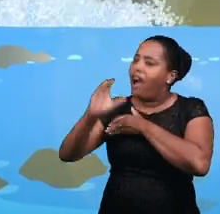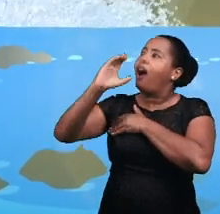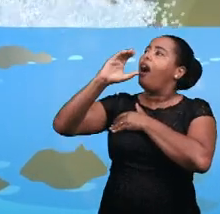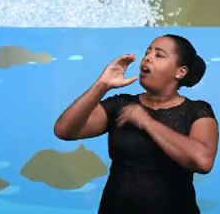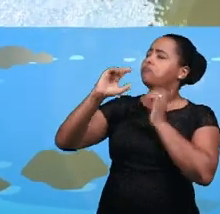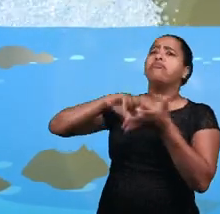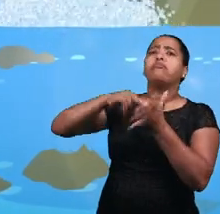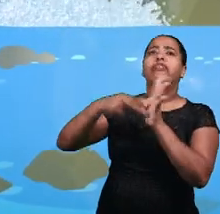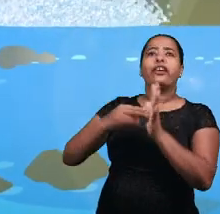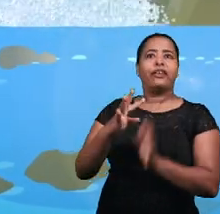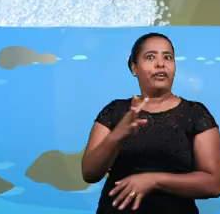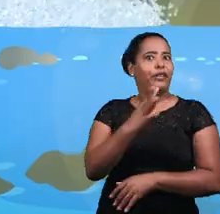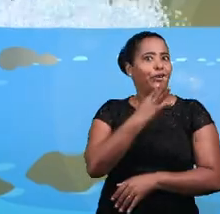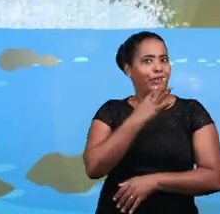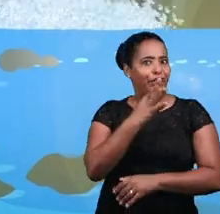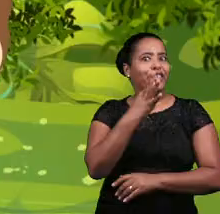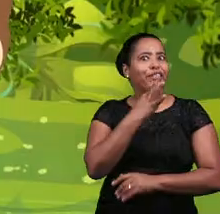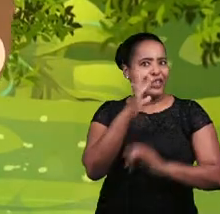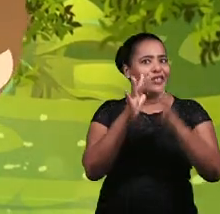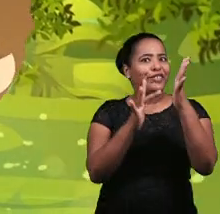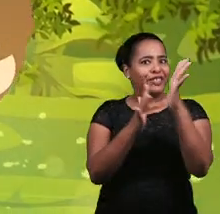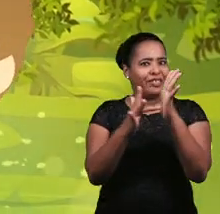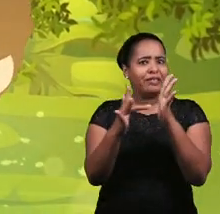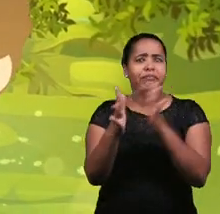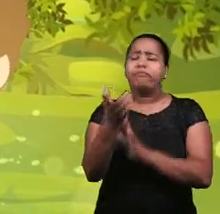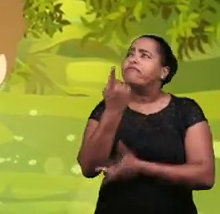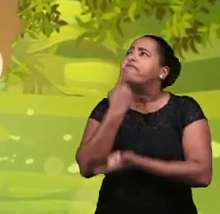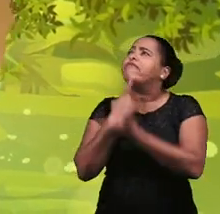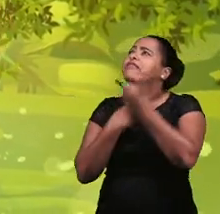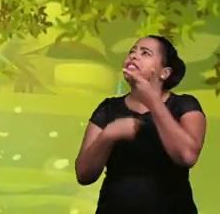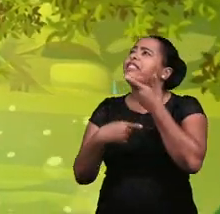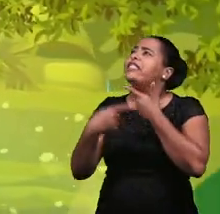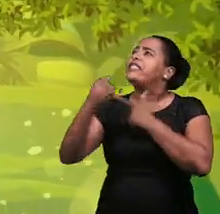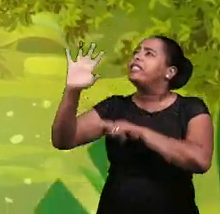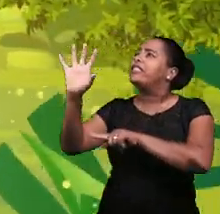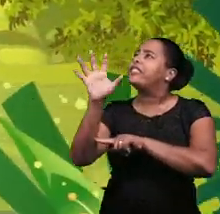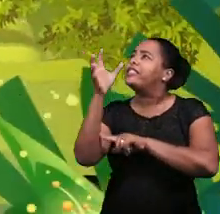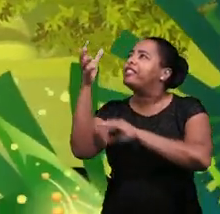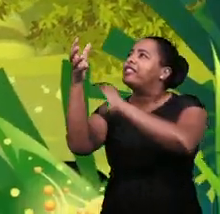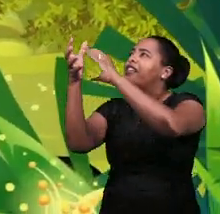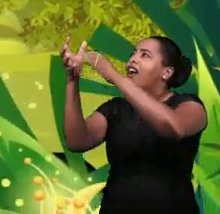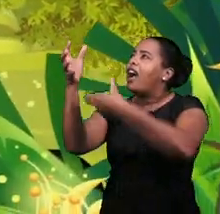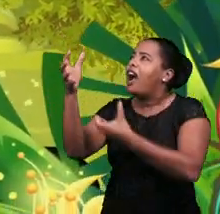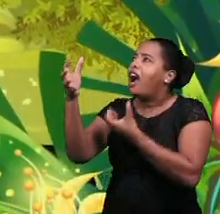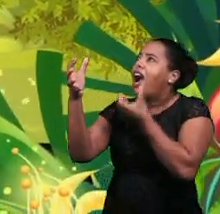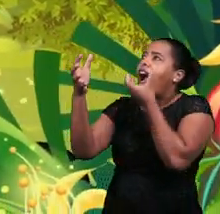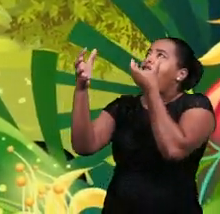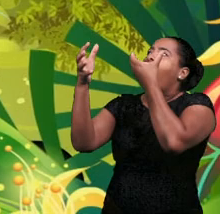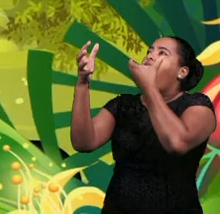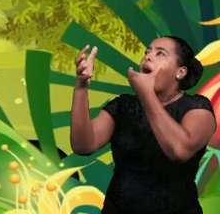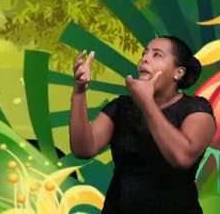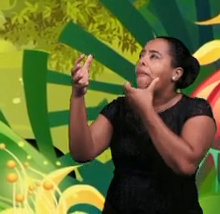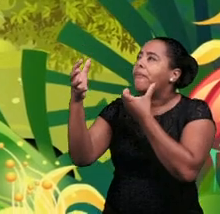vida. Quero comer da árvore da vida. Com Jesus